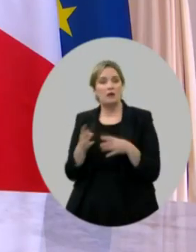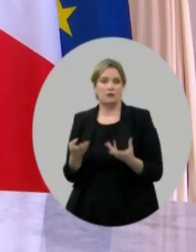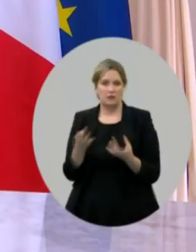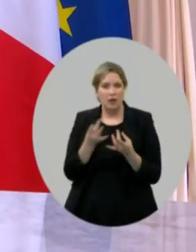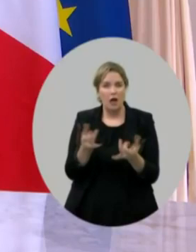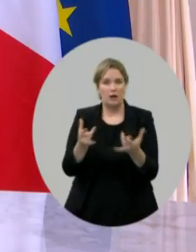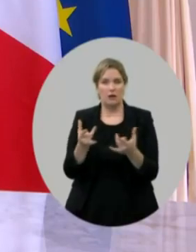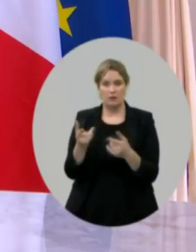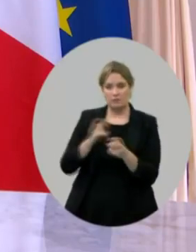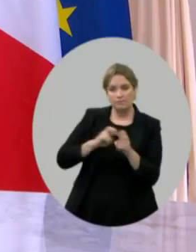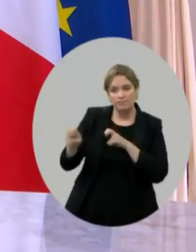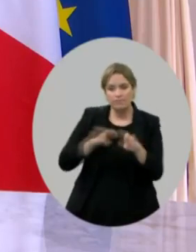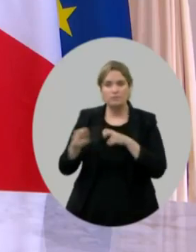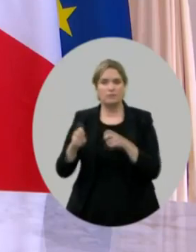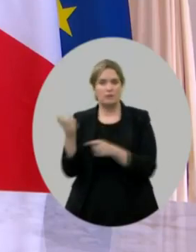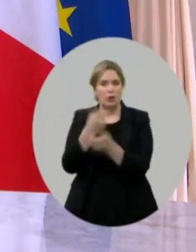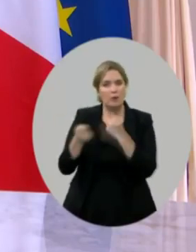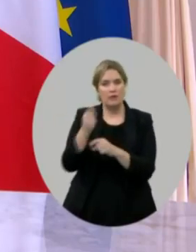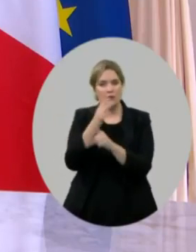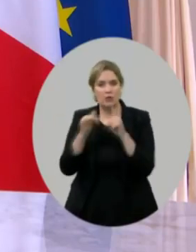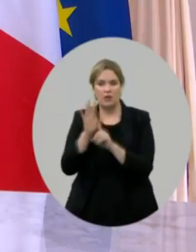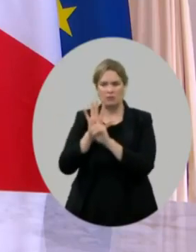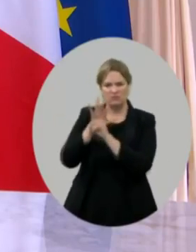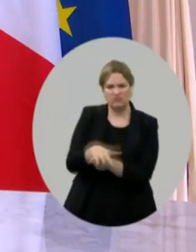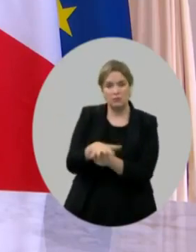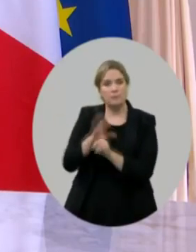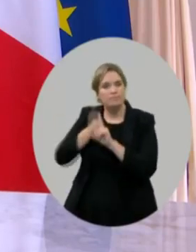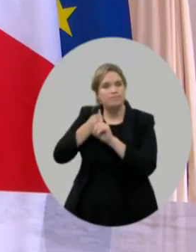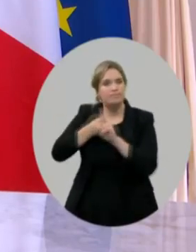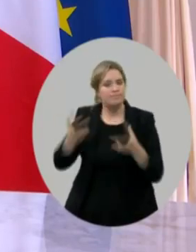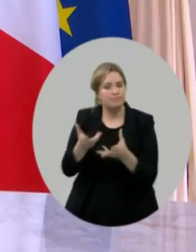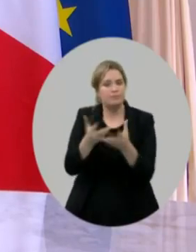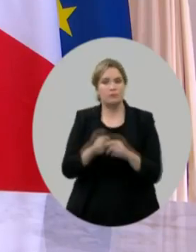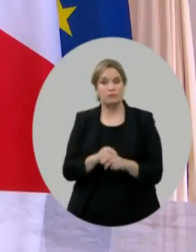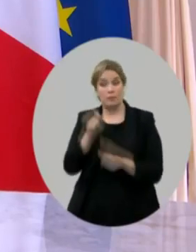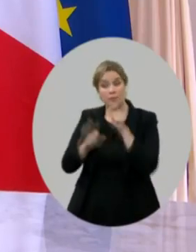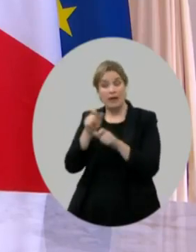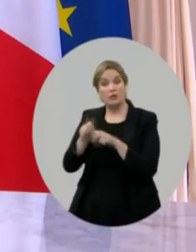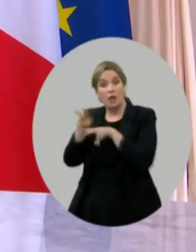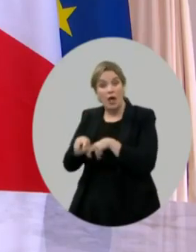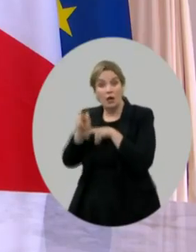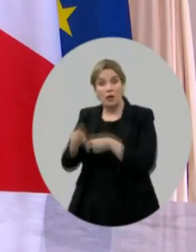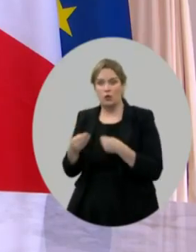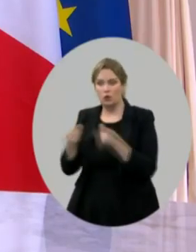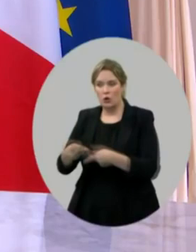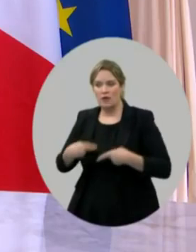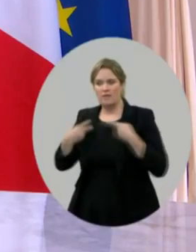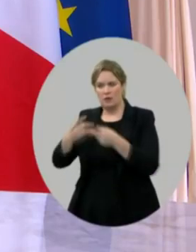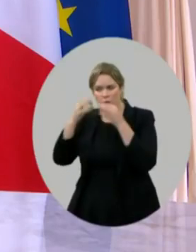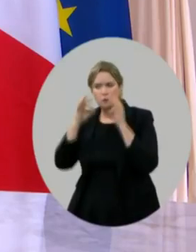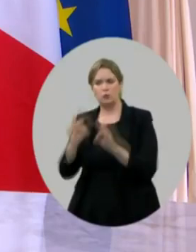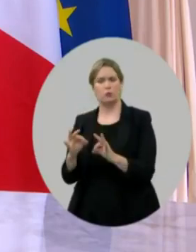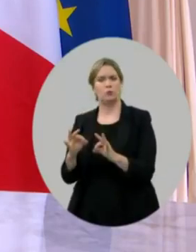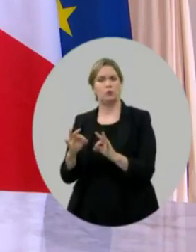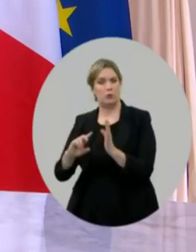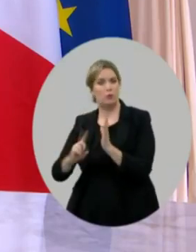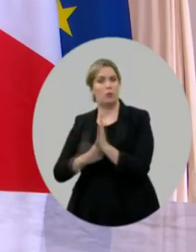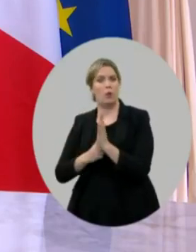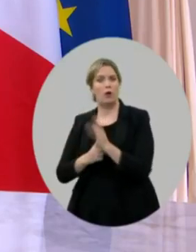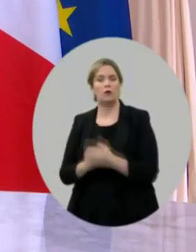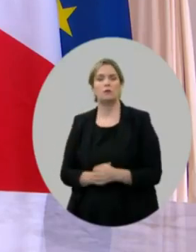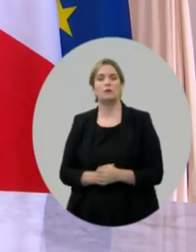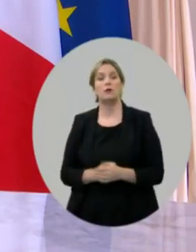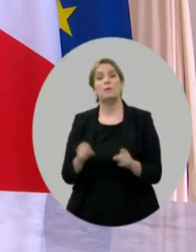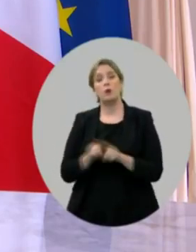économique et sociale et en luttant contre les discriminations, pour nos agriculteurs, en leur permettant de vivre dignement du prix